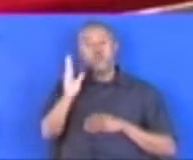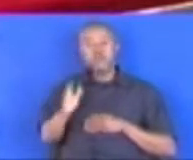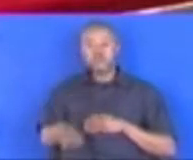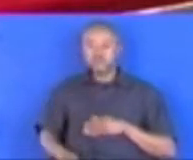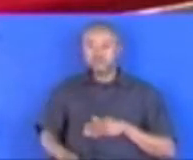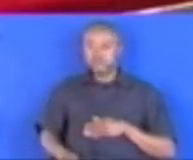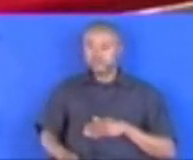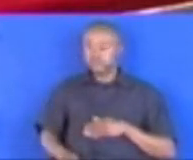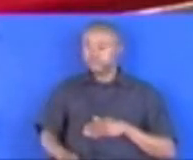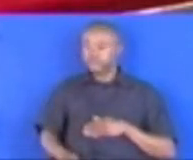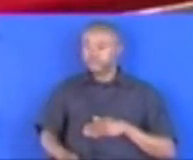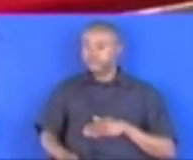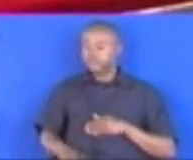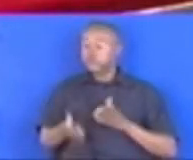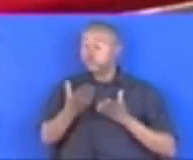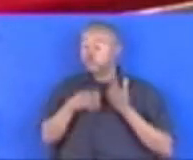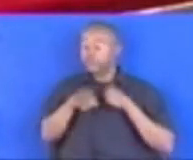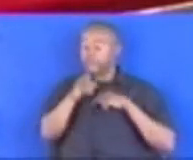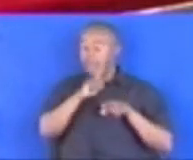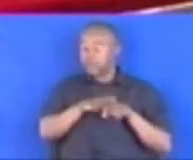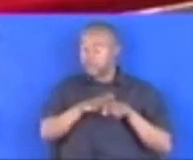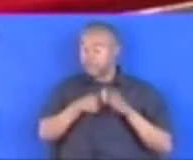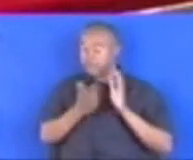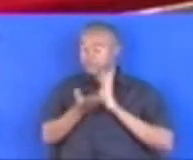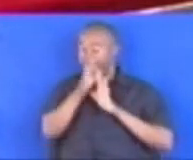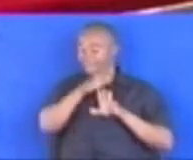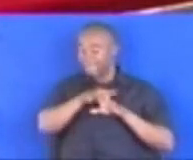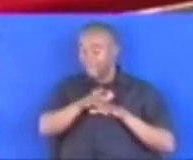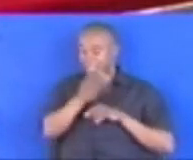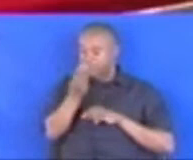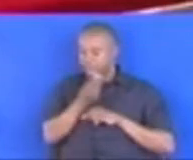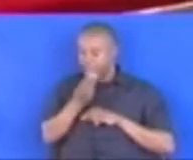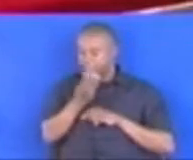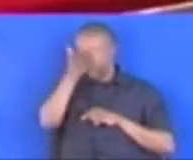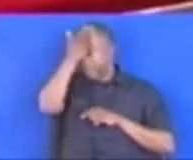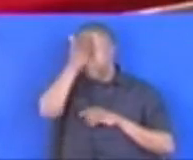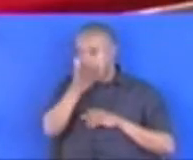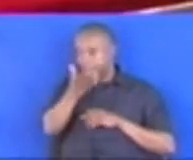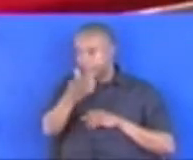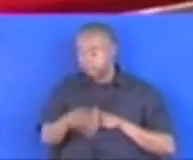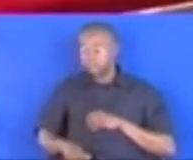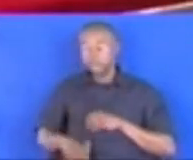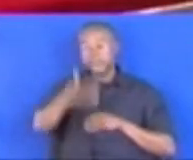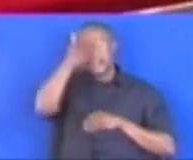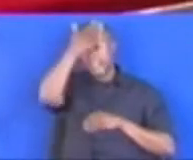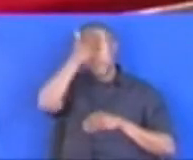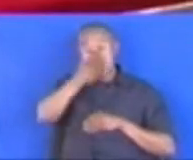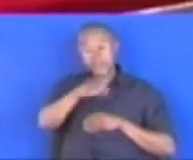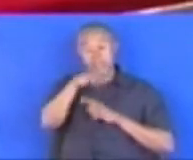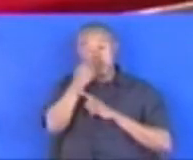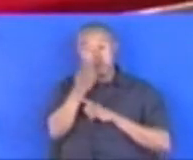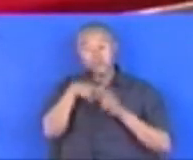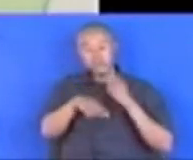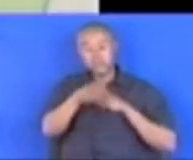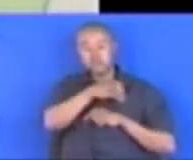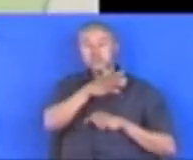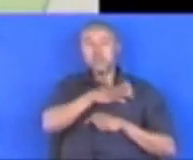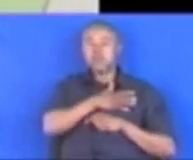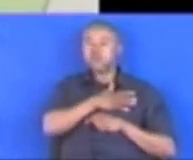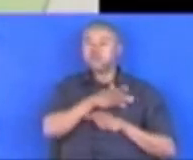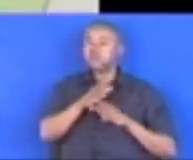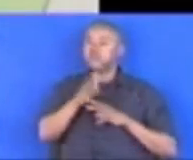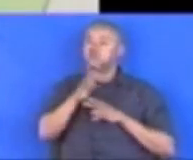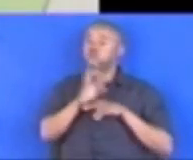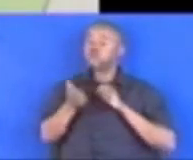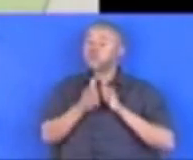hivyo, kutokana na muda naomba kuvitaja vichache kama ifuatavyo. Kipaumbele cha kwanza kabisa kwenye wizara yangu ni